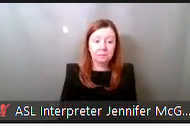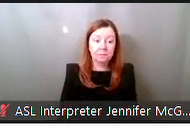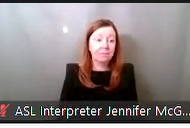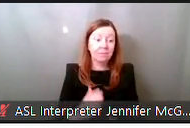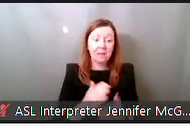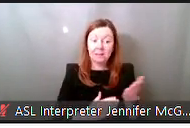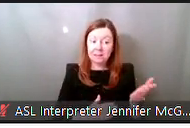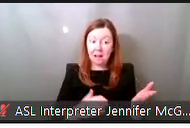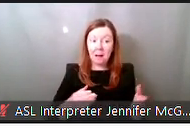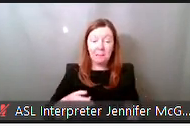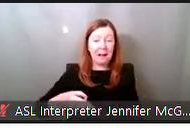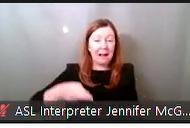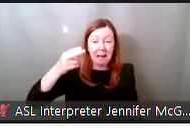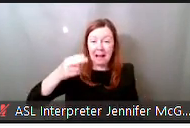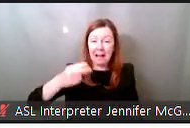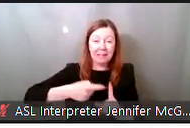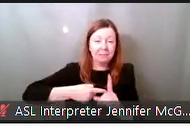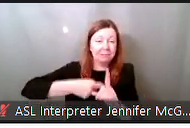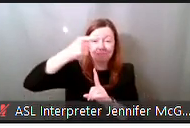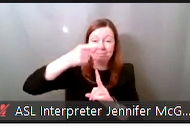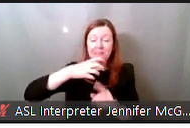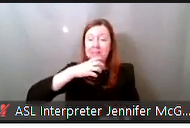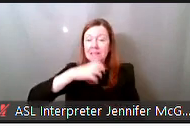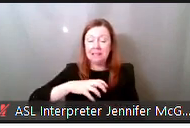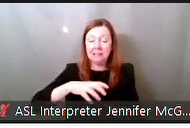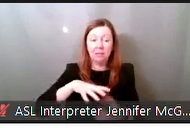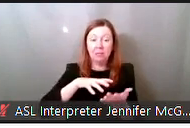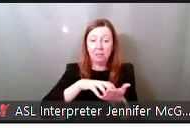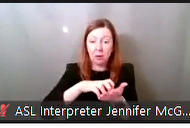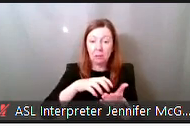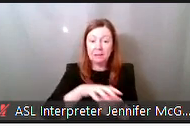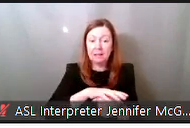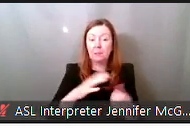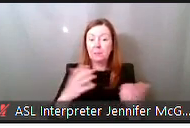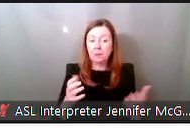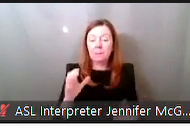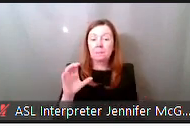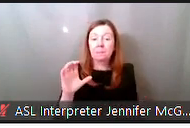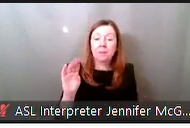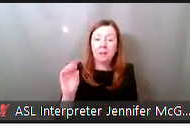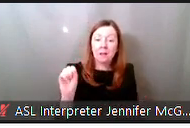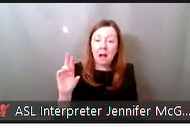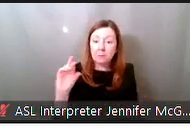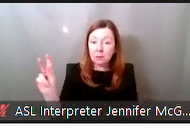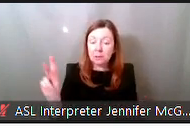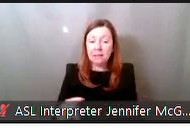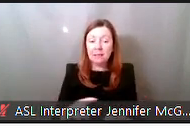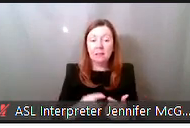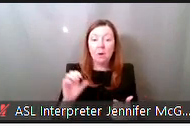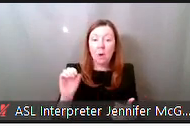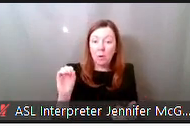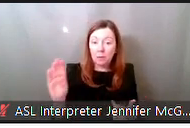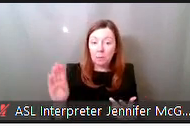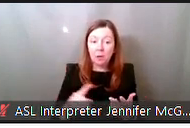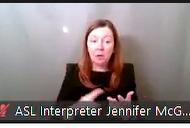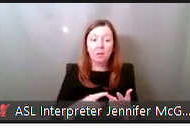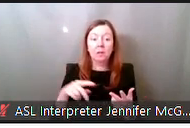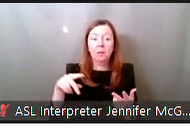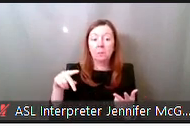红颜色的地方，甚至是会比另外一个地方高二十多几度。有些地方，